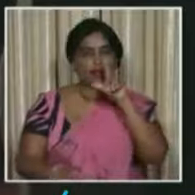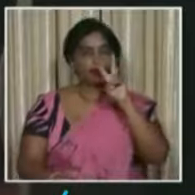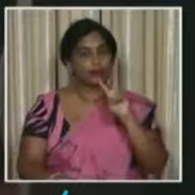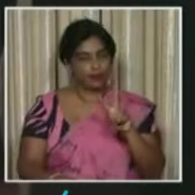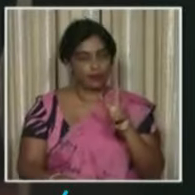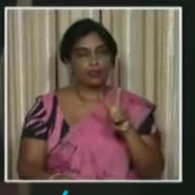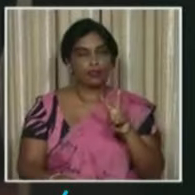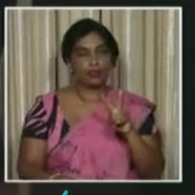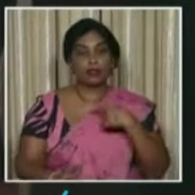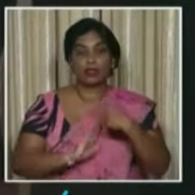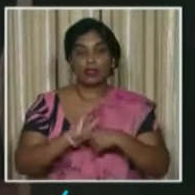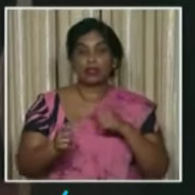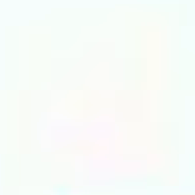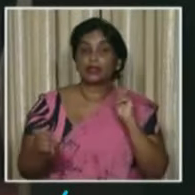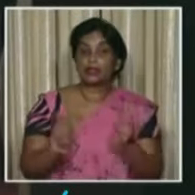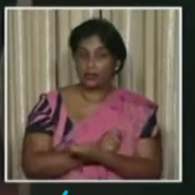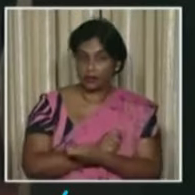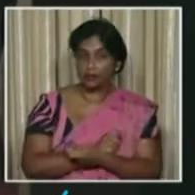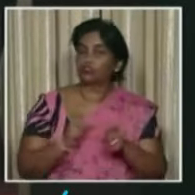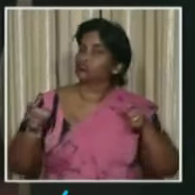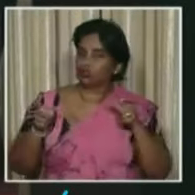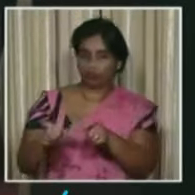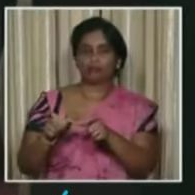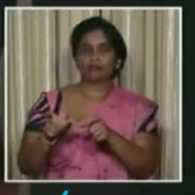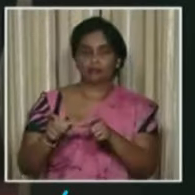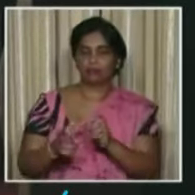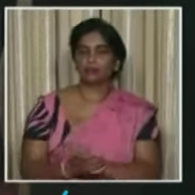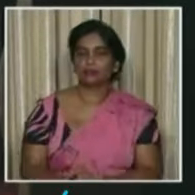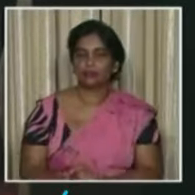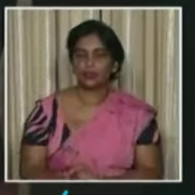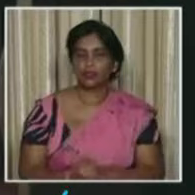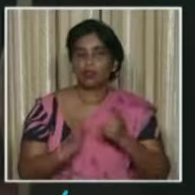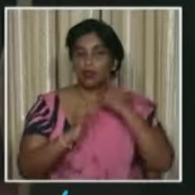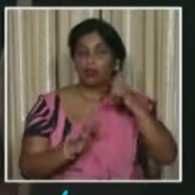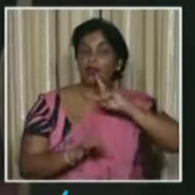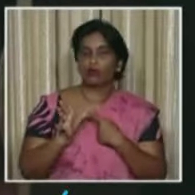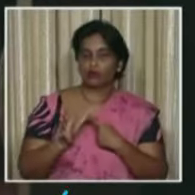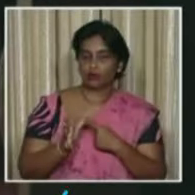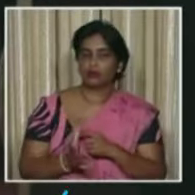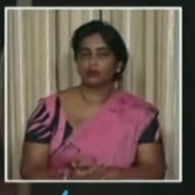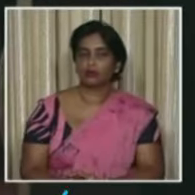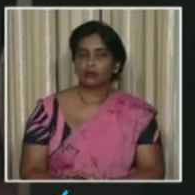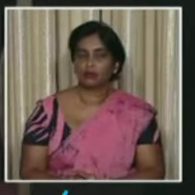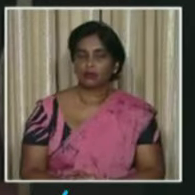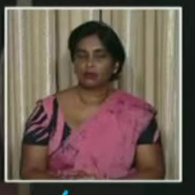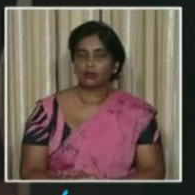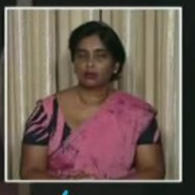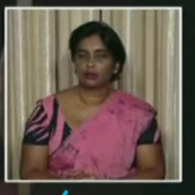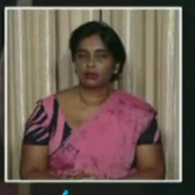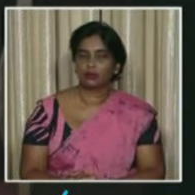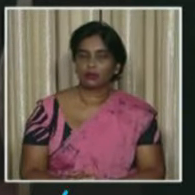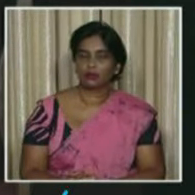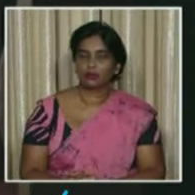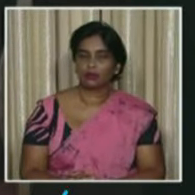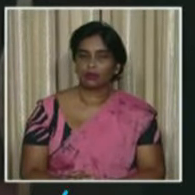72න් ශ්‍රී ලංකාවේ ක්‍රිකට් තහනම් කරනවායි කියලා. හරි. ජාත්‍යන්තරව තහනම් කරනවායි කියලා. මම ඉන්නේ කරන්නේ. හරි. ඔබ